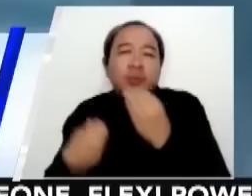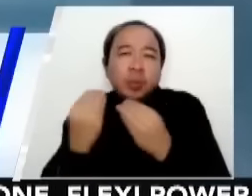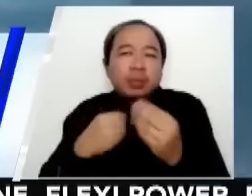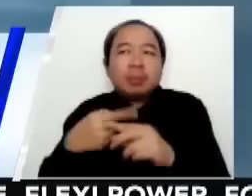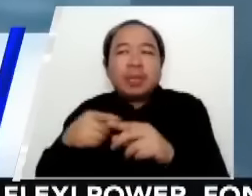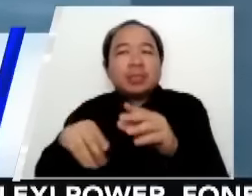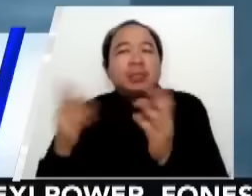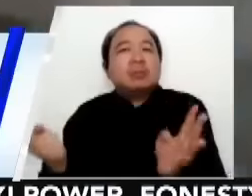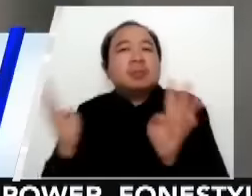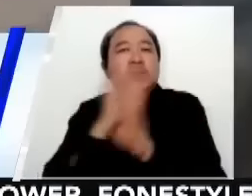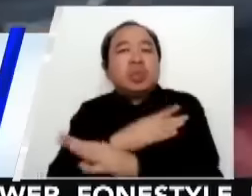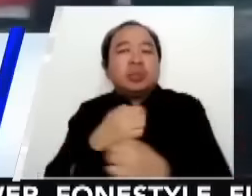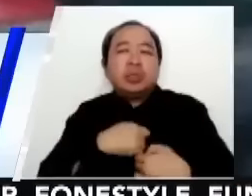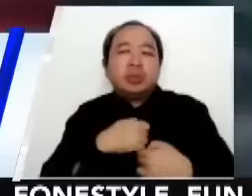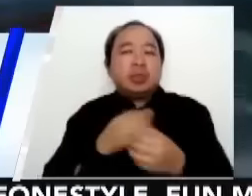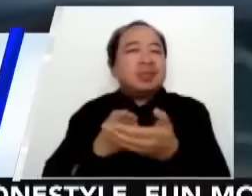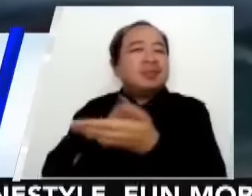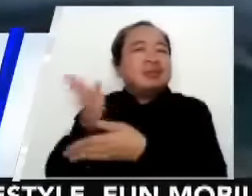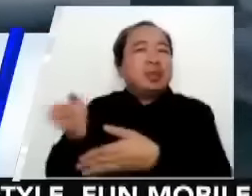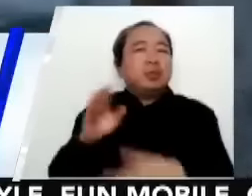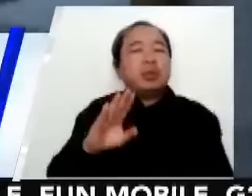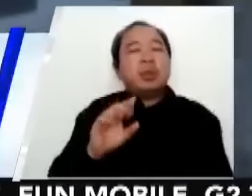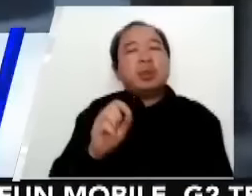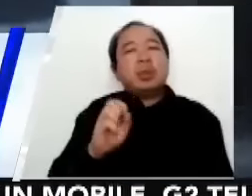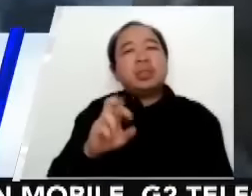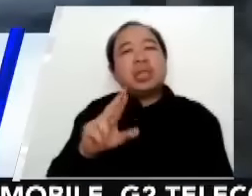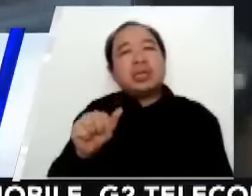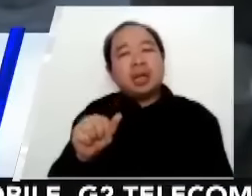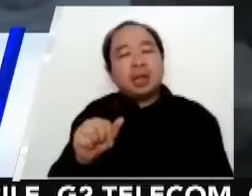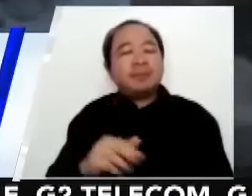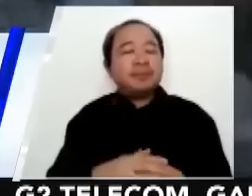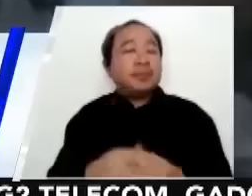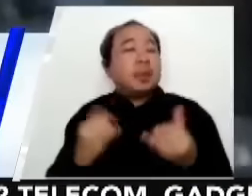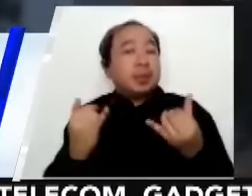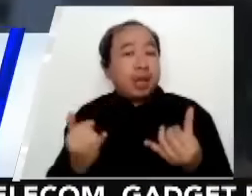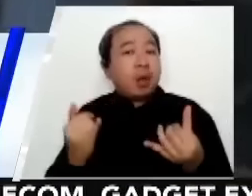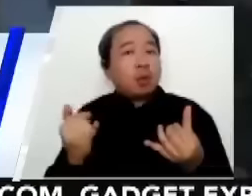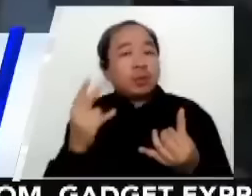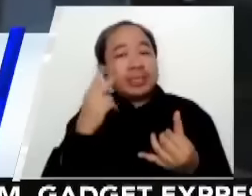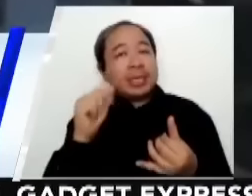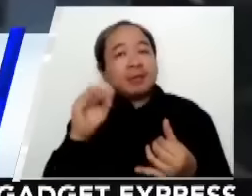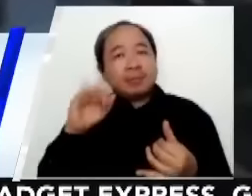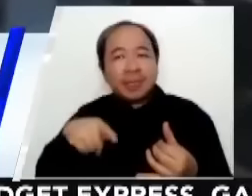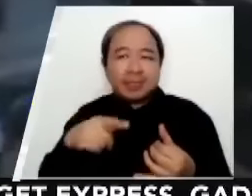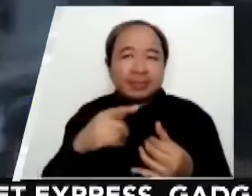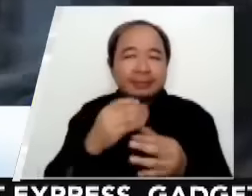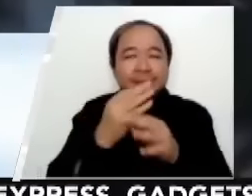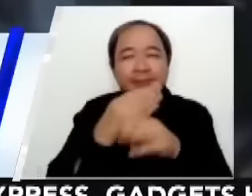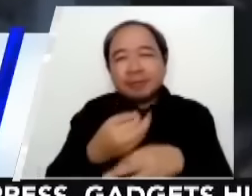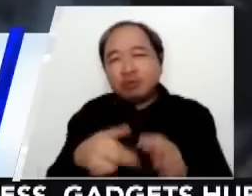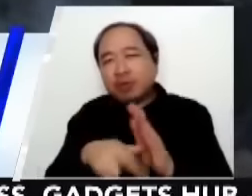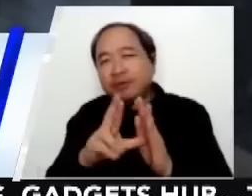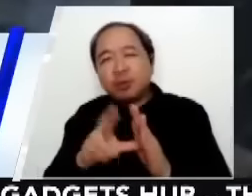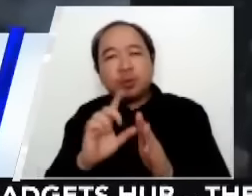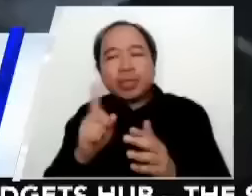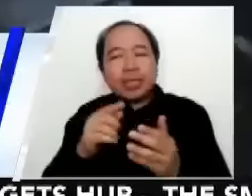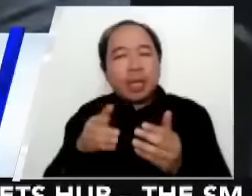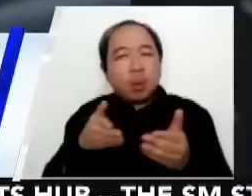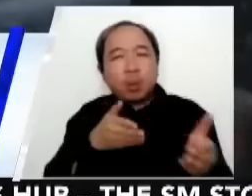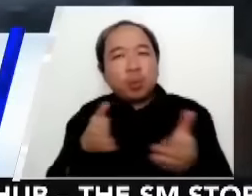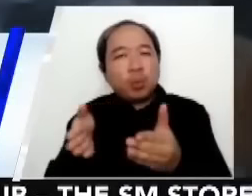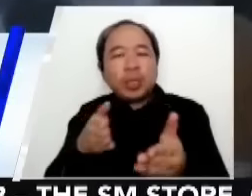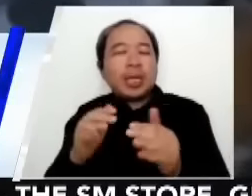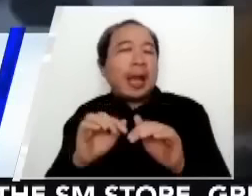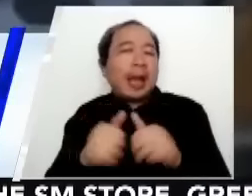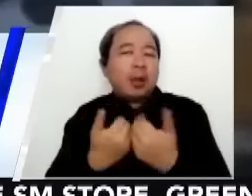sa BRP Sierra Madre. Nireripaso ng AFP ang mga taktika at pamamaraan para dyan. Bagamat di raw matitiyak na di